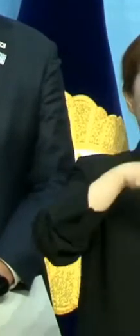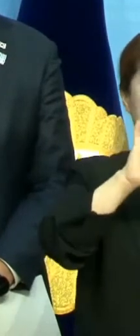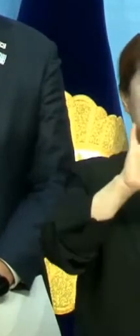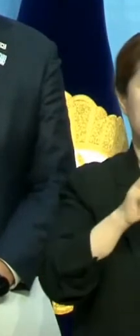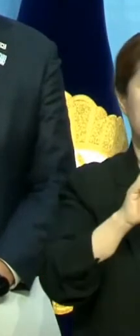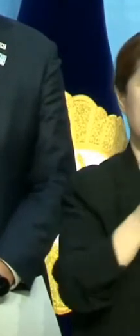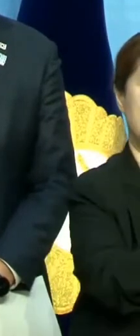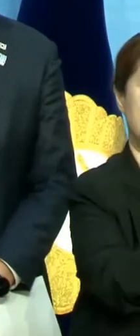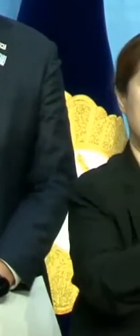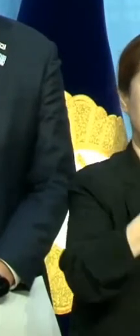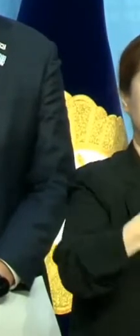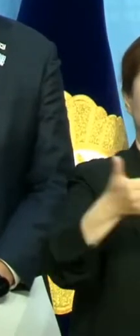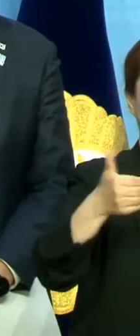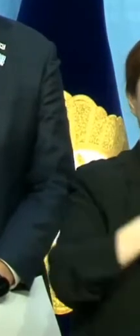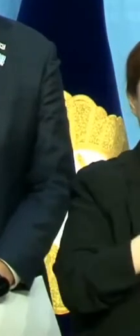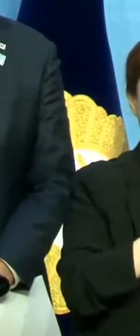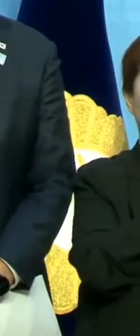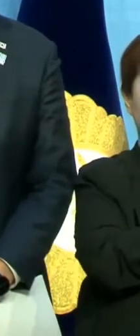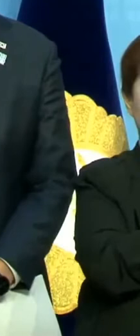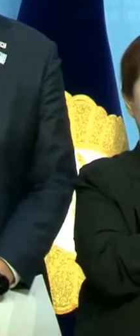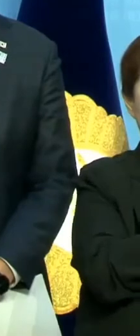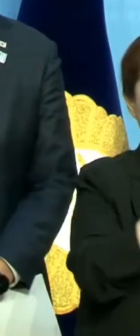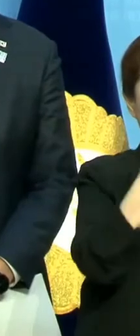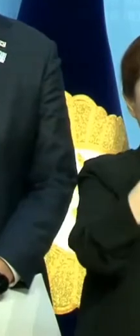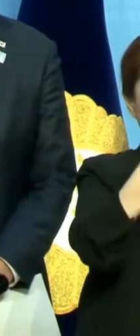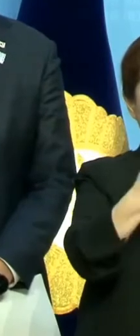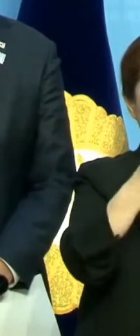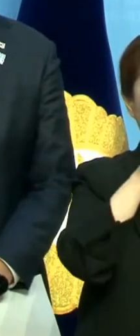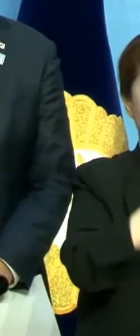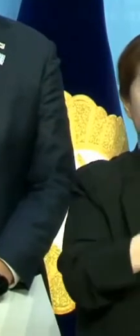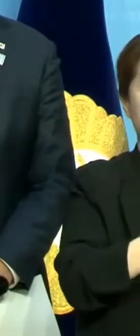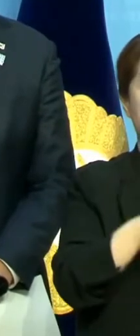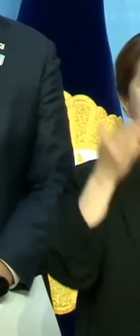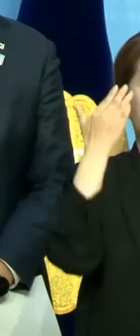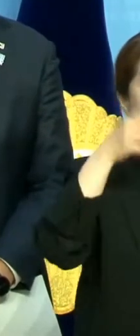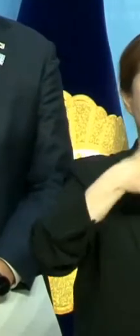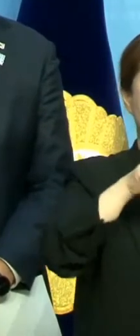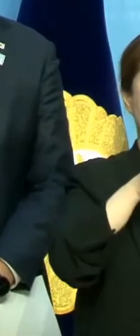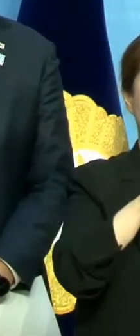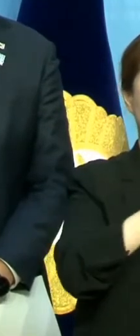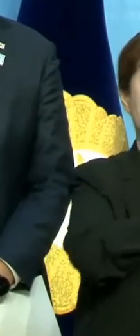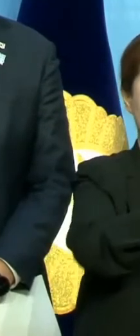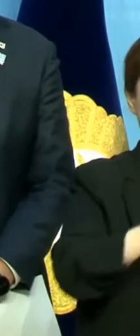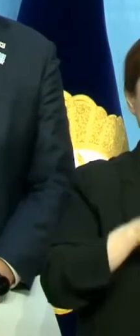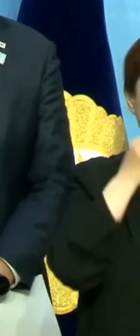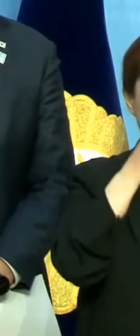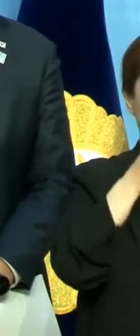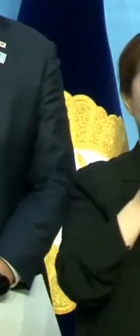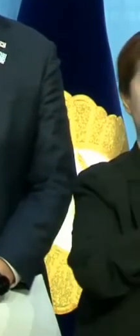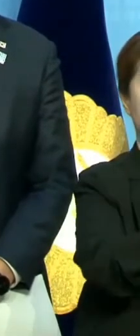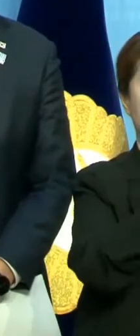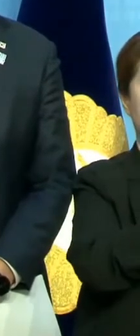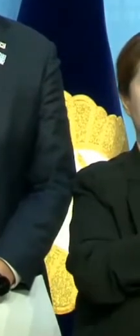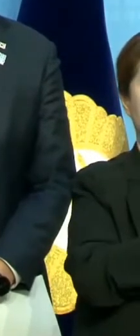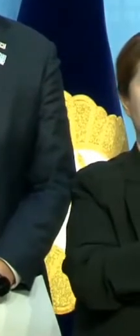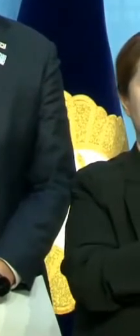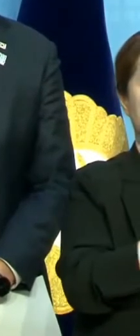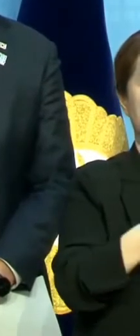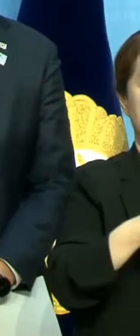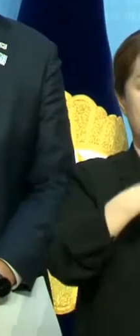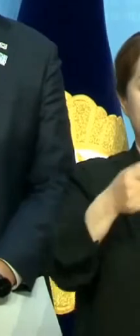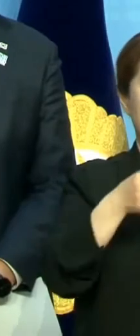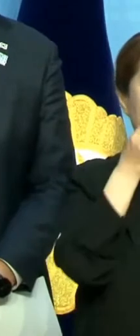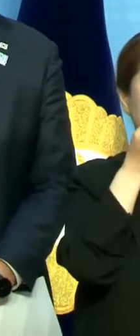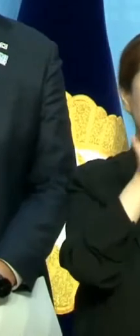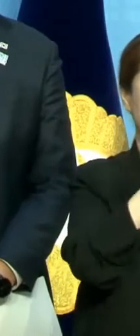선수는 2013년 14년 시즌 한국배구연맹 신인선수 드래프트 1라운드 4순위로